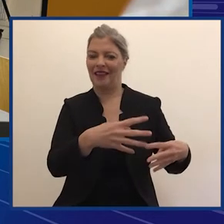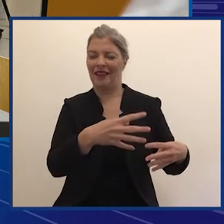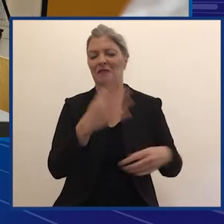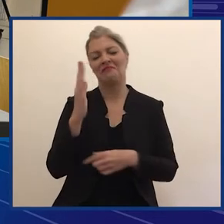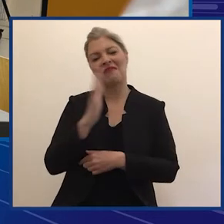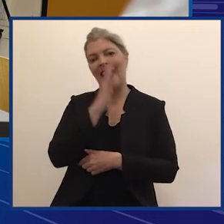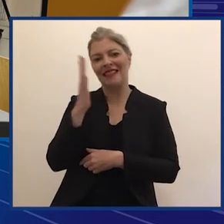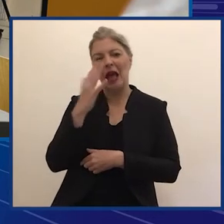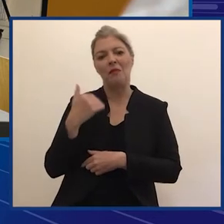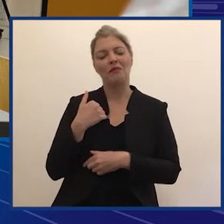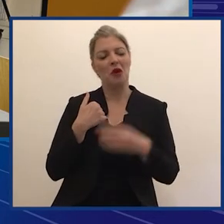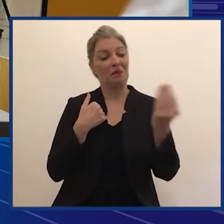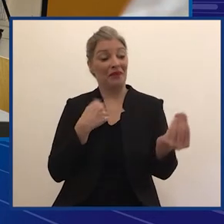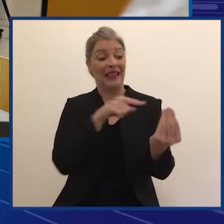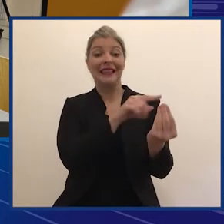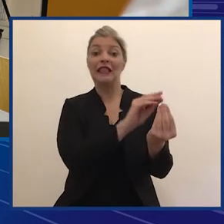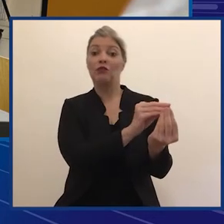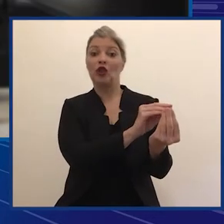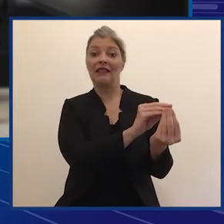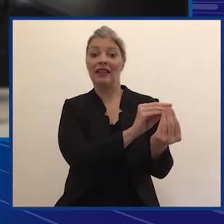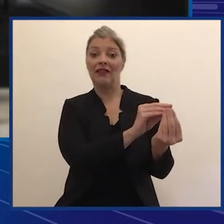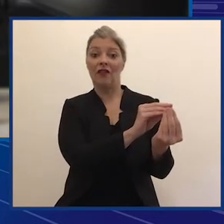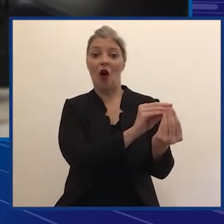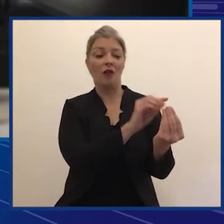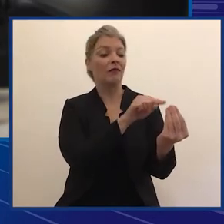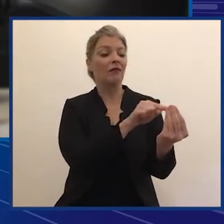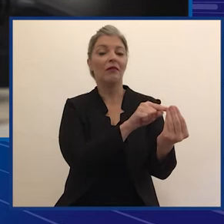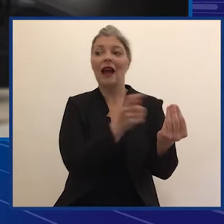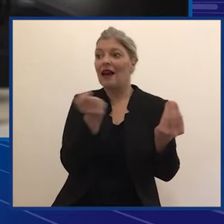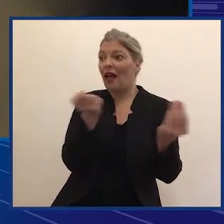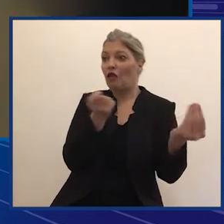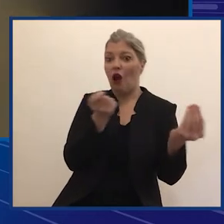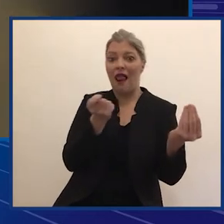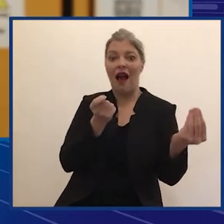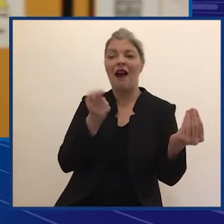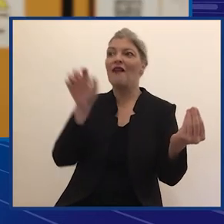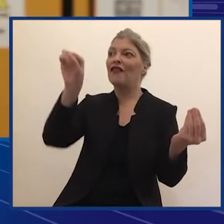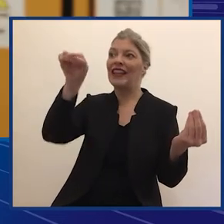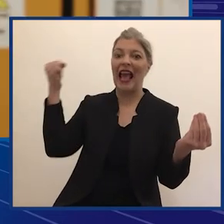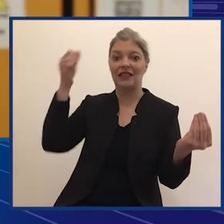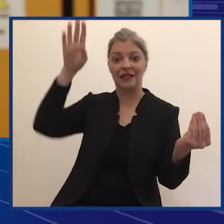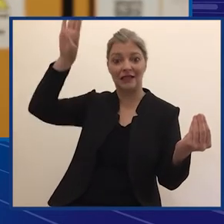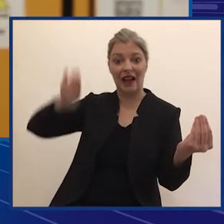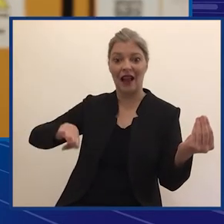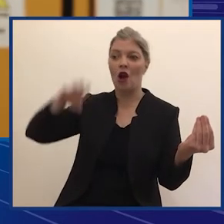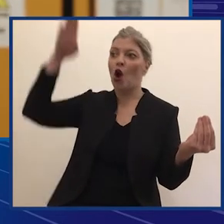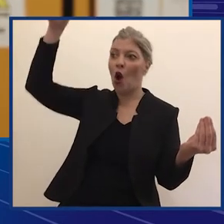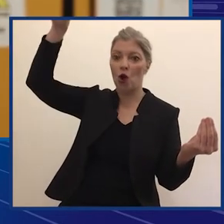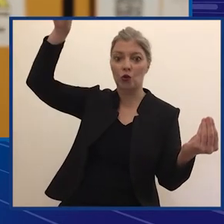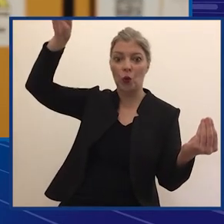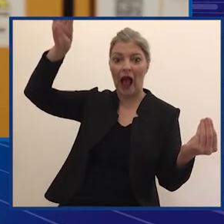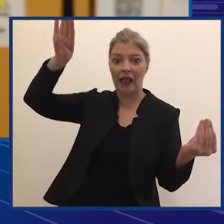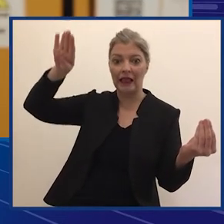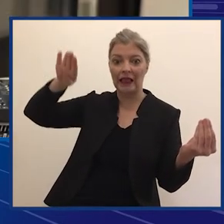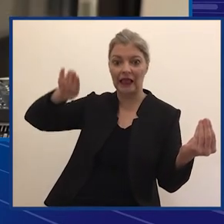esempio, lì potete vedere che c'è un dispositivo che serve a regolare automaticamente l'inclinazione degli